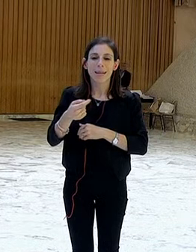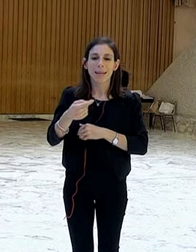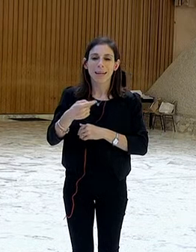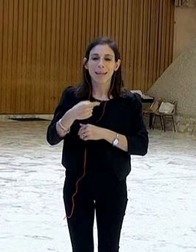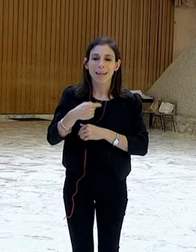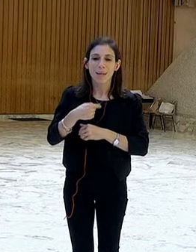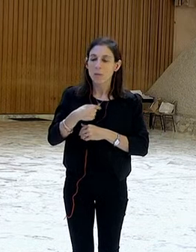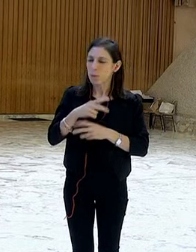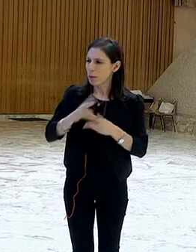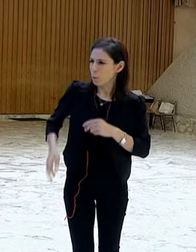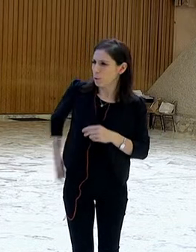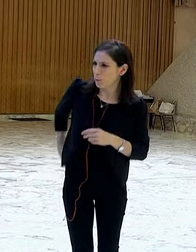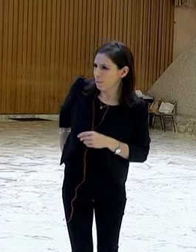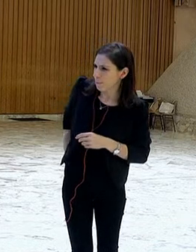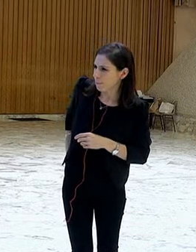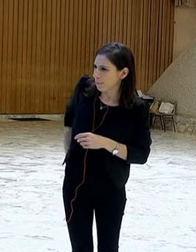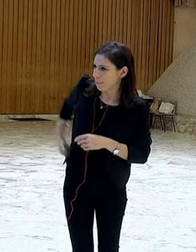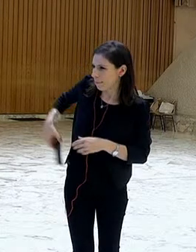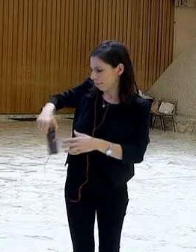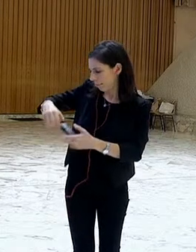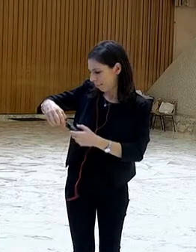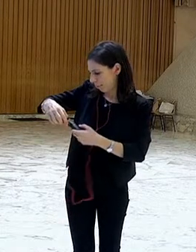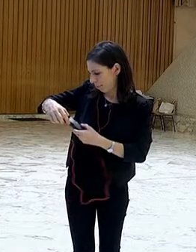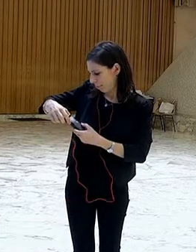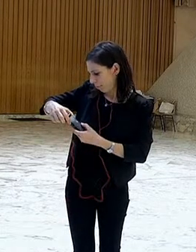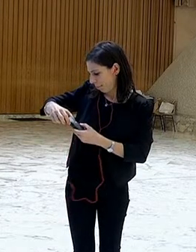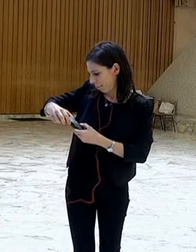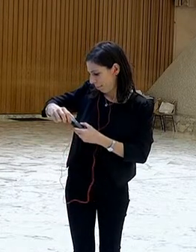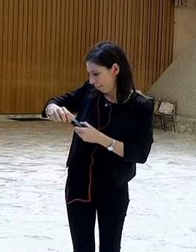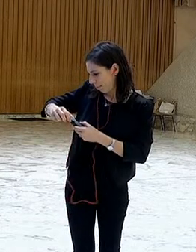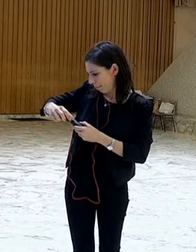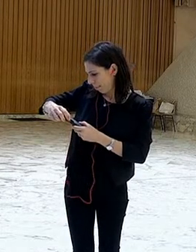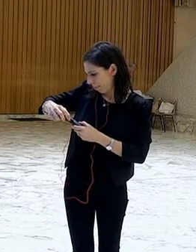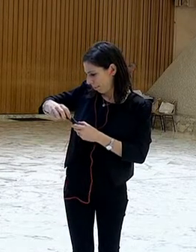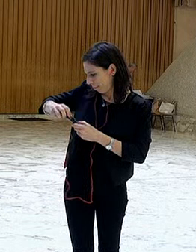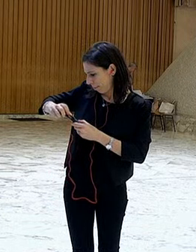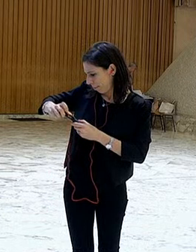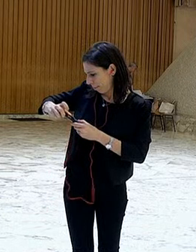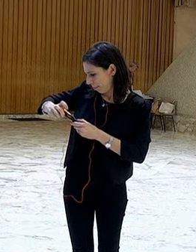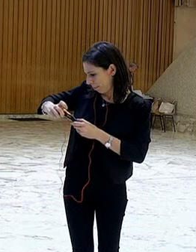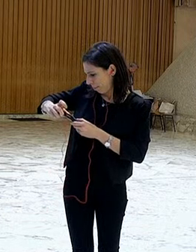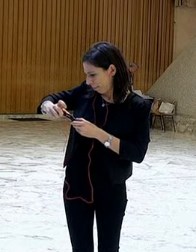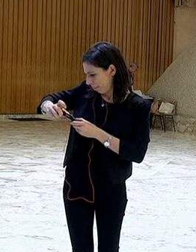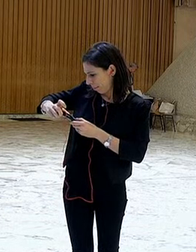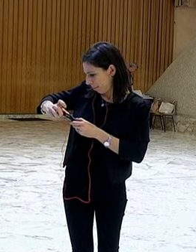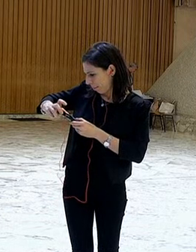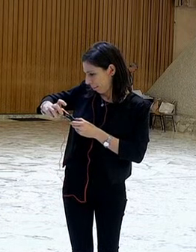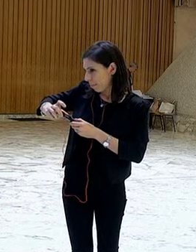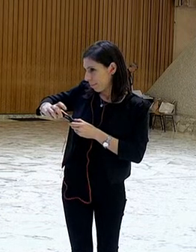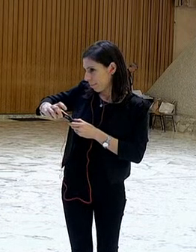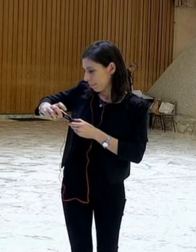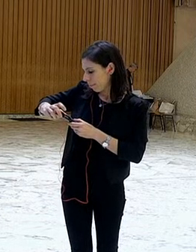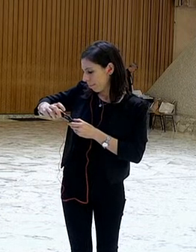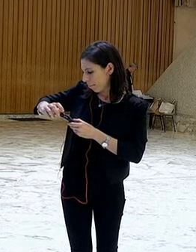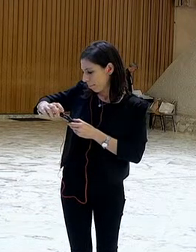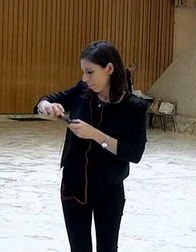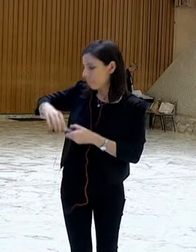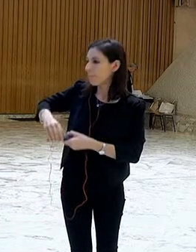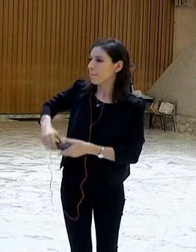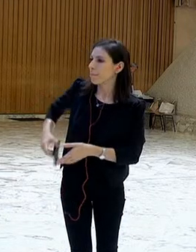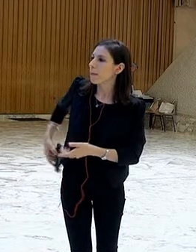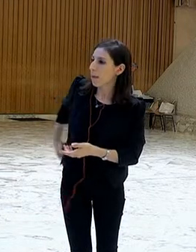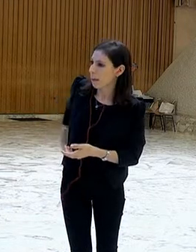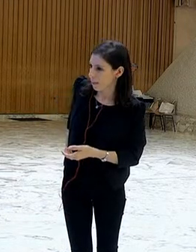de l'Afrique. Nous sommes mariés depuis 19 ans. Nous avons 3 filles, Félise, 18